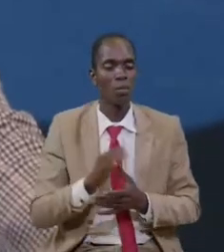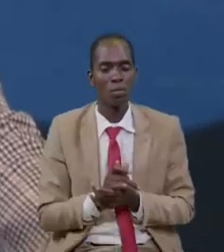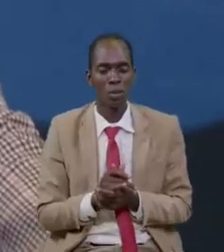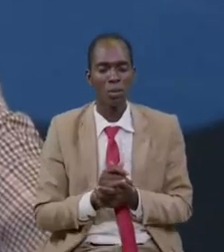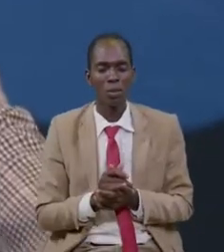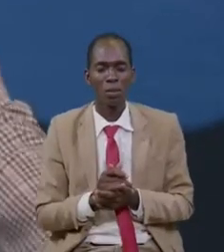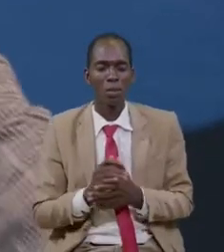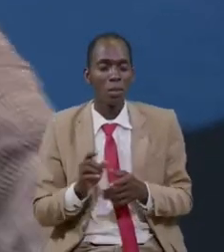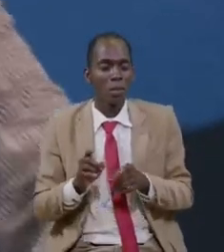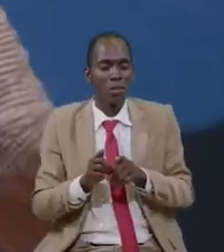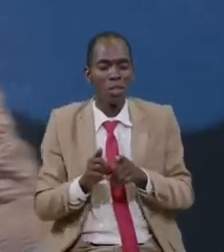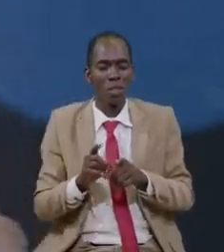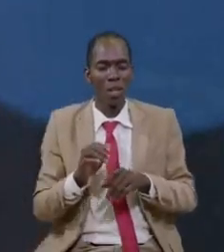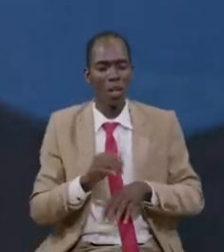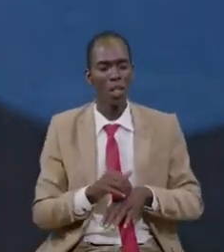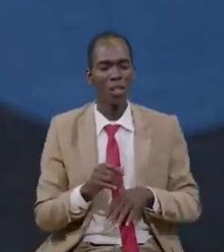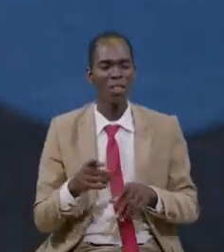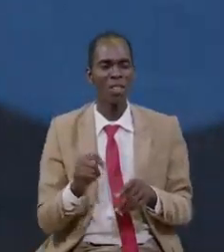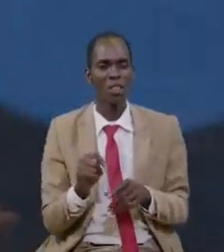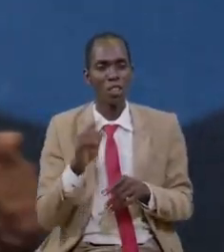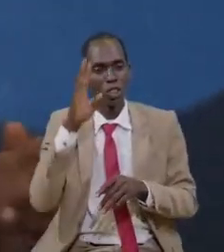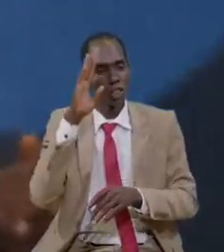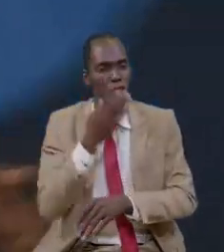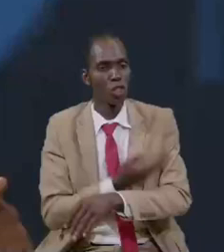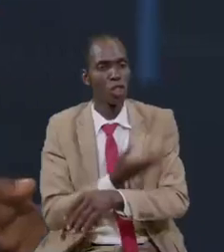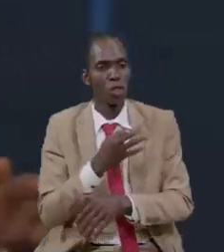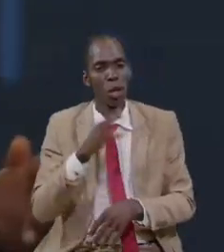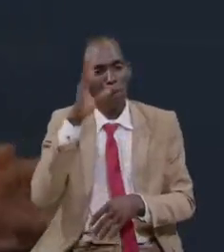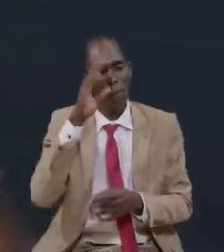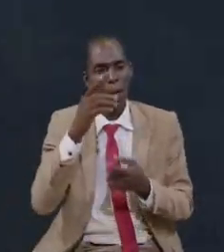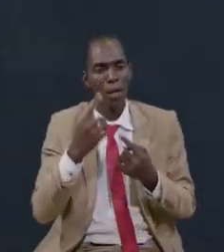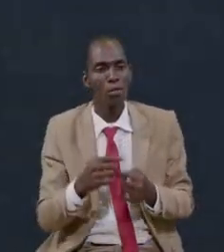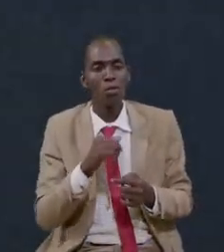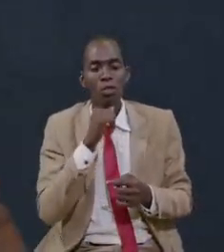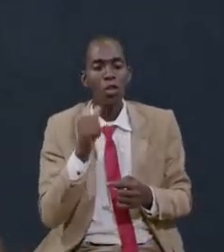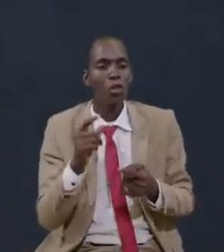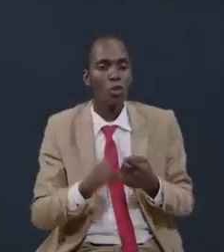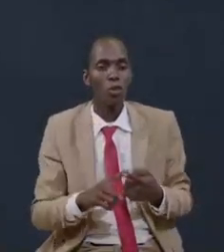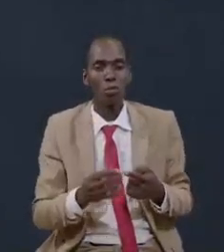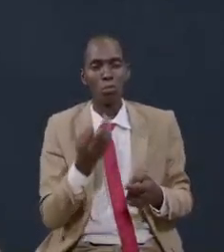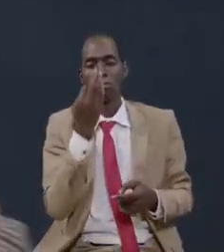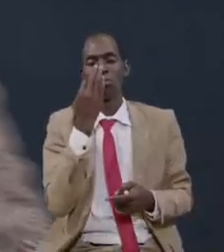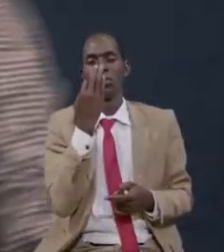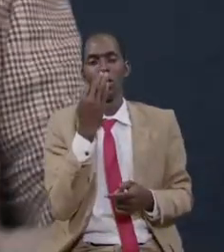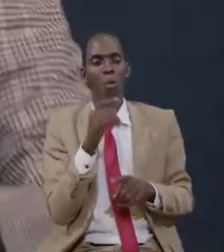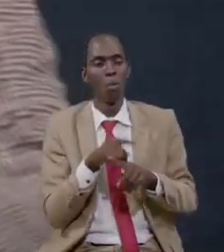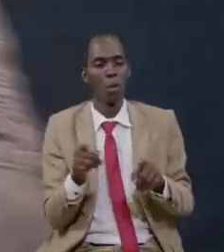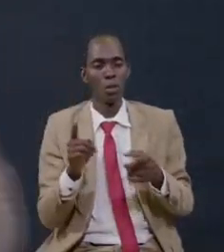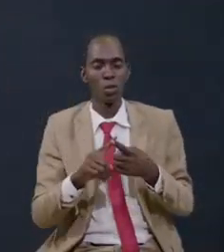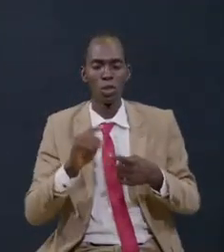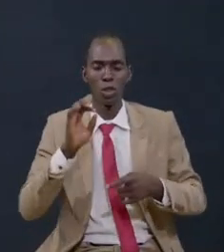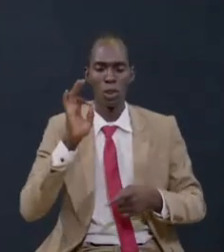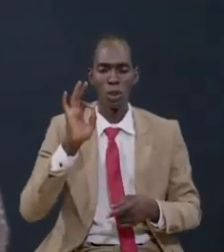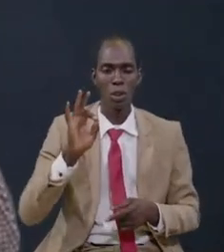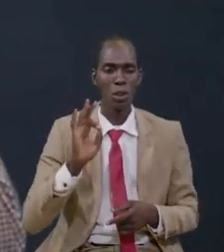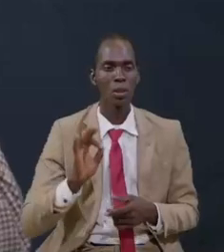l'homme est venu, non pour être servi, mais pour servir et